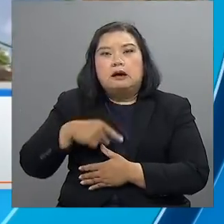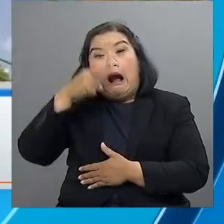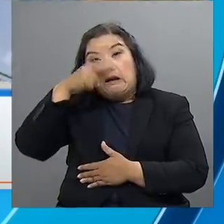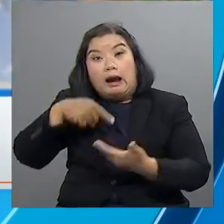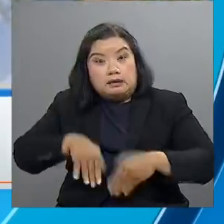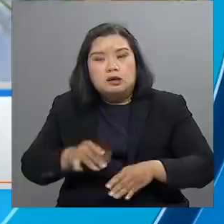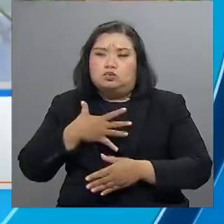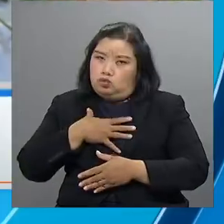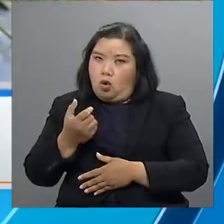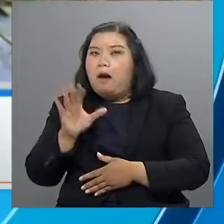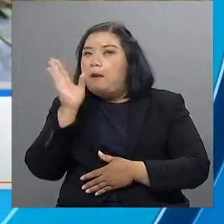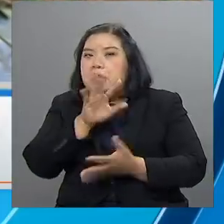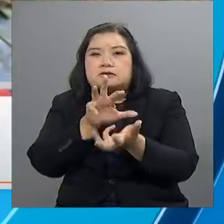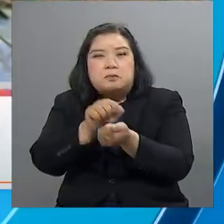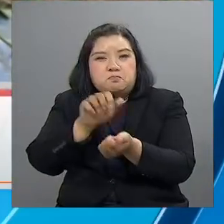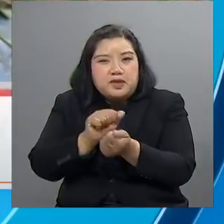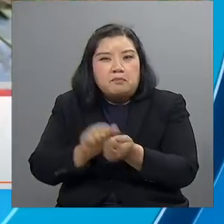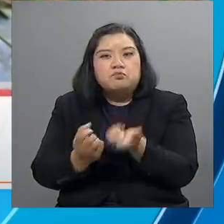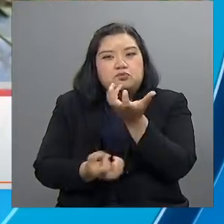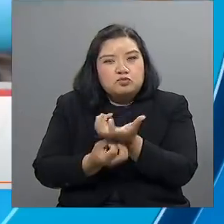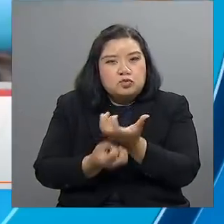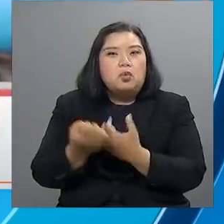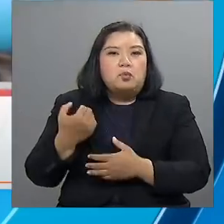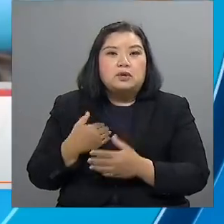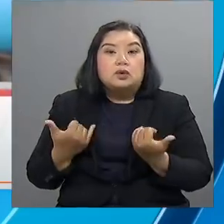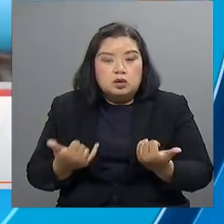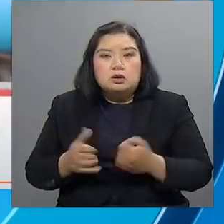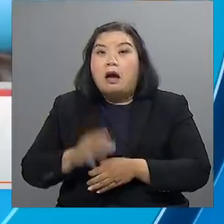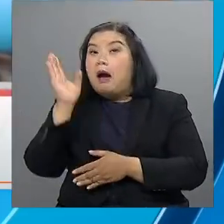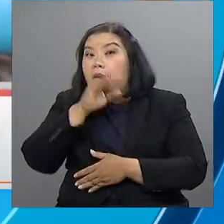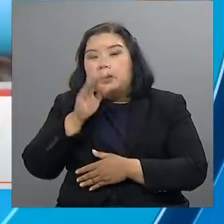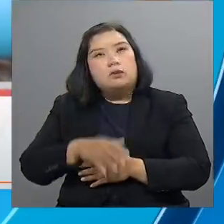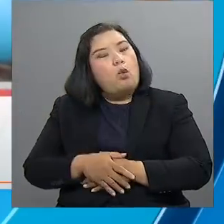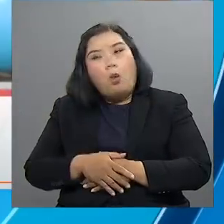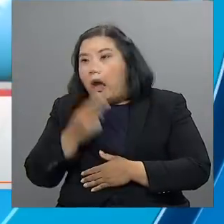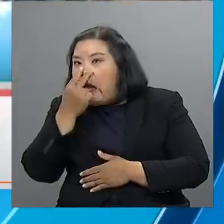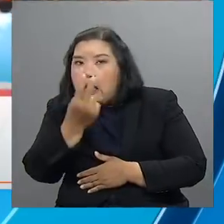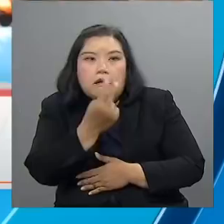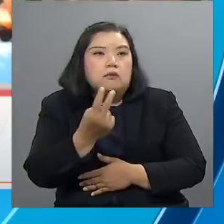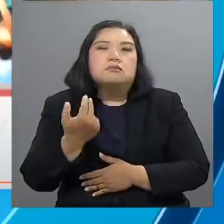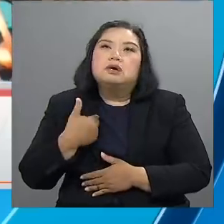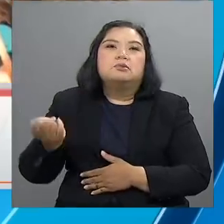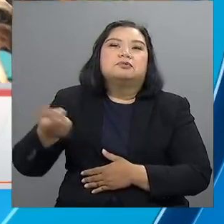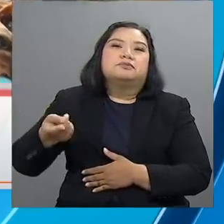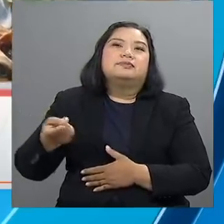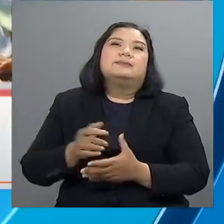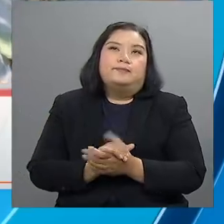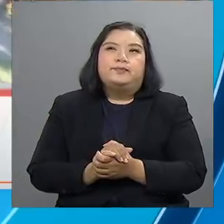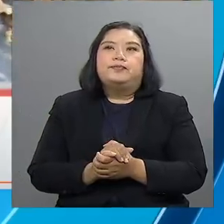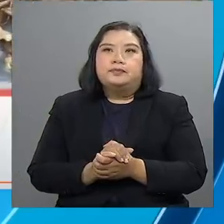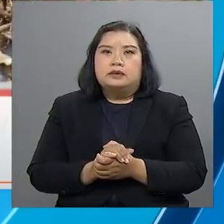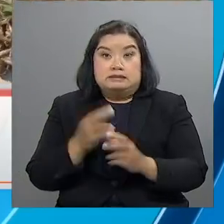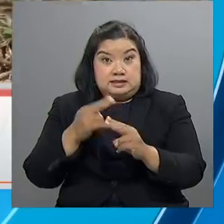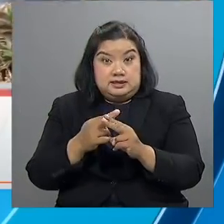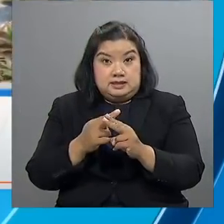มีพริกเป็นส่วนประกอบอยู่แล้ว เป็นประเทศที่สามารถเจอพริกได้ทุก200เมตร พันแม่ปิง นะคะพันธุ์แม่ปิงน่ า สนใจนะ จำเอาไว้จำเอาไว้เพรา